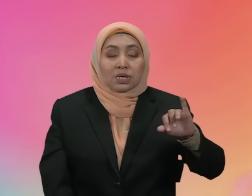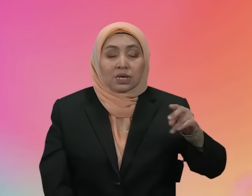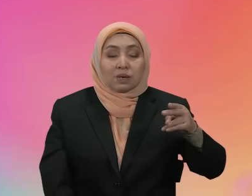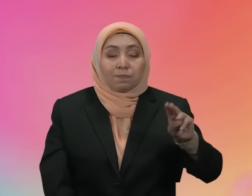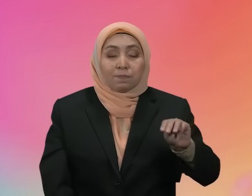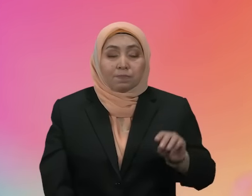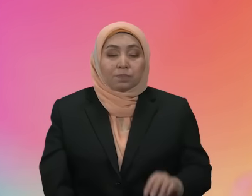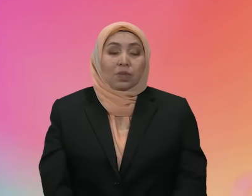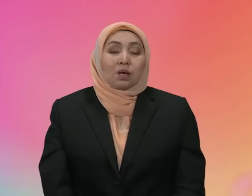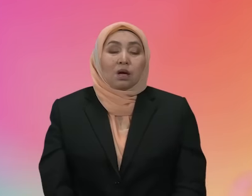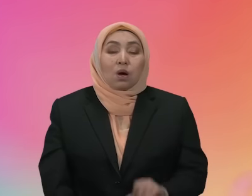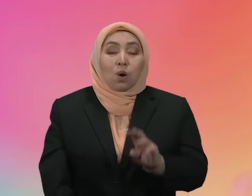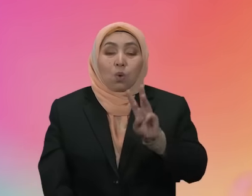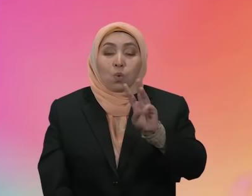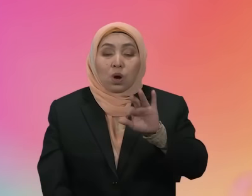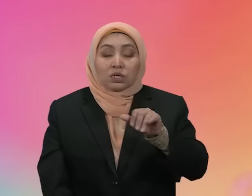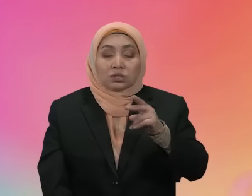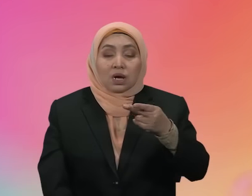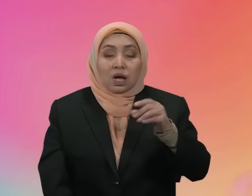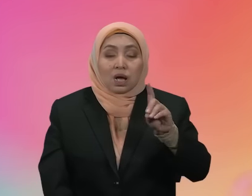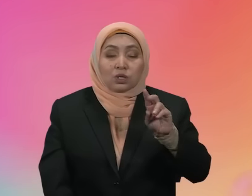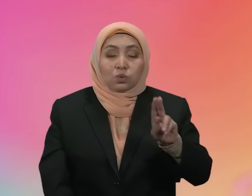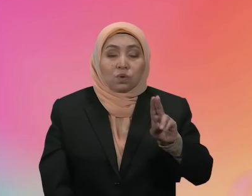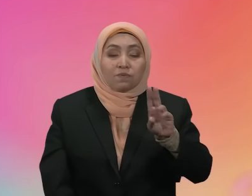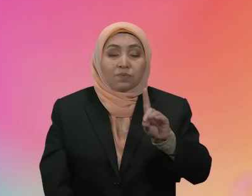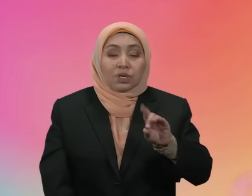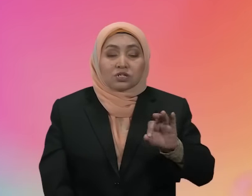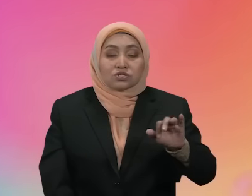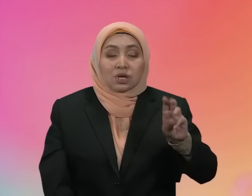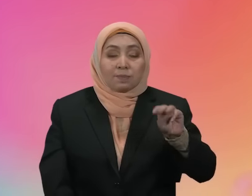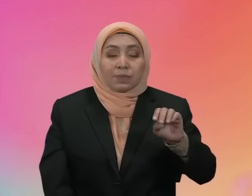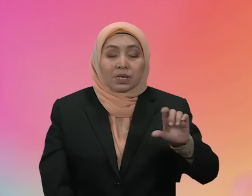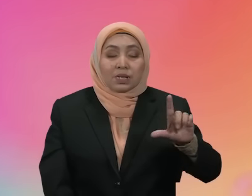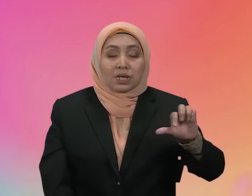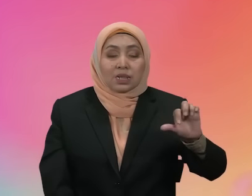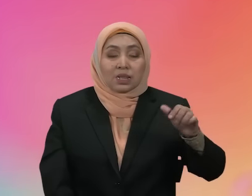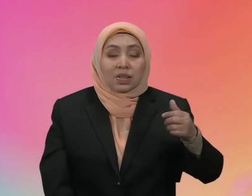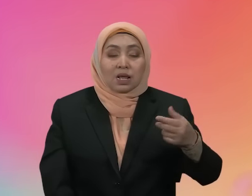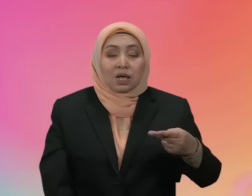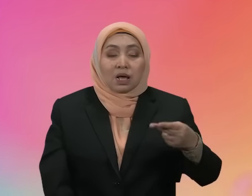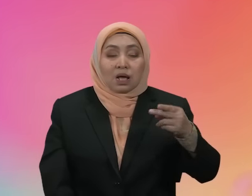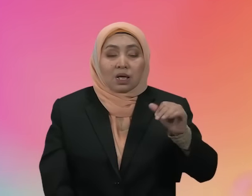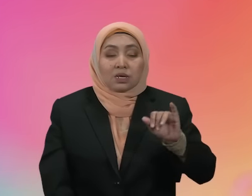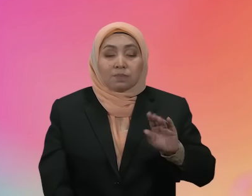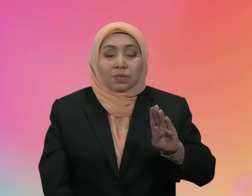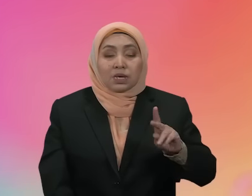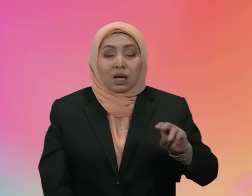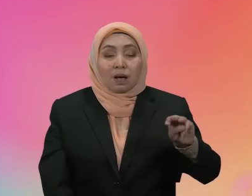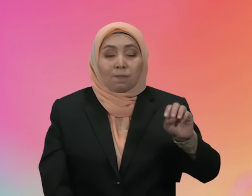بأموالهم وجاهدوا في سبيل الله